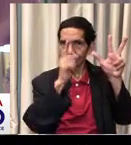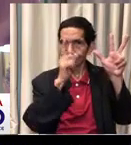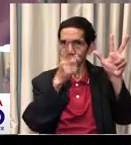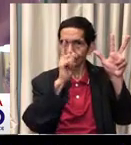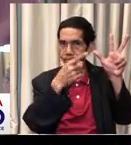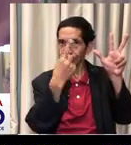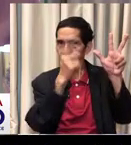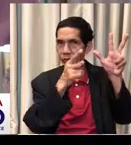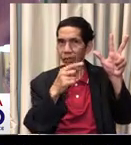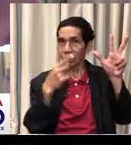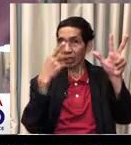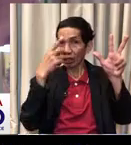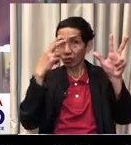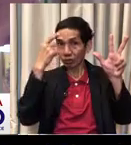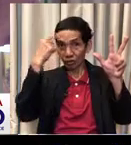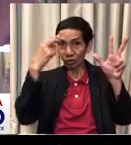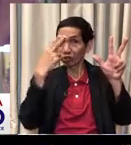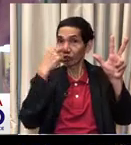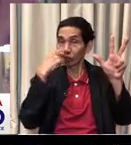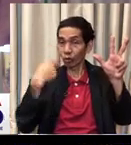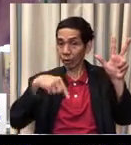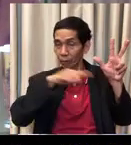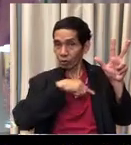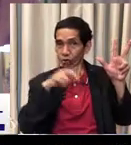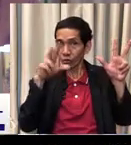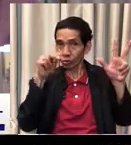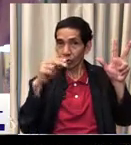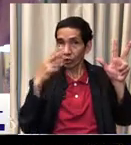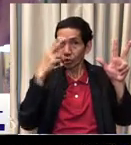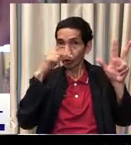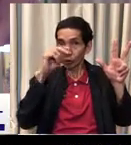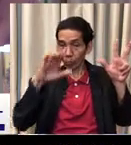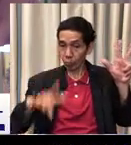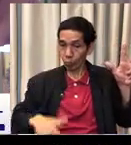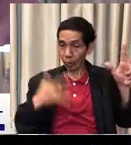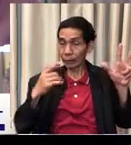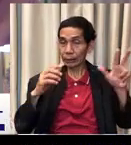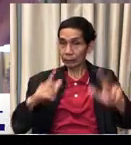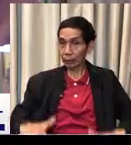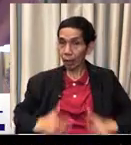Kala nyo, joke kami ah. Kala nyo, joke ang buhay ng tao.